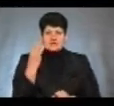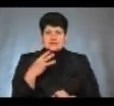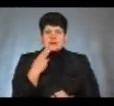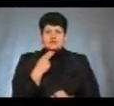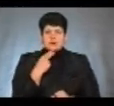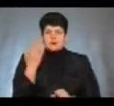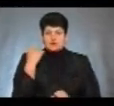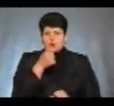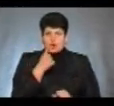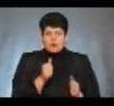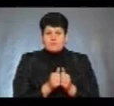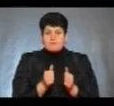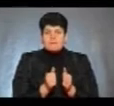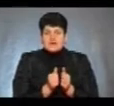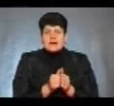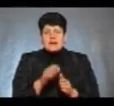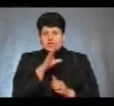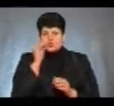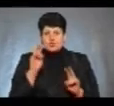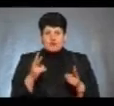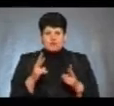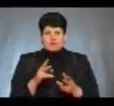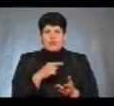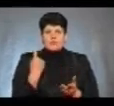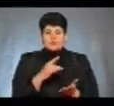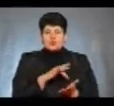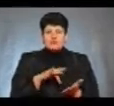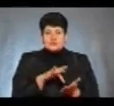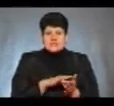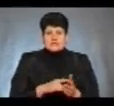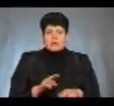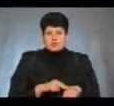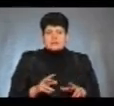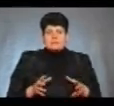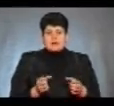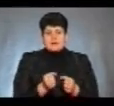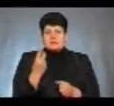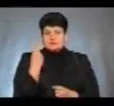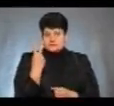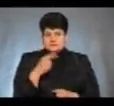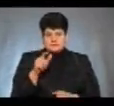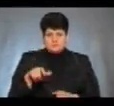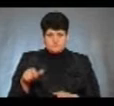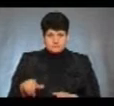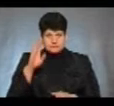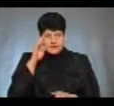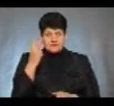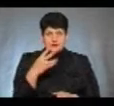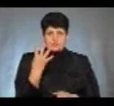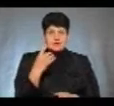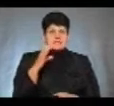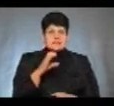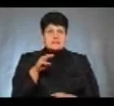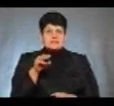минулого року біля нічного клубу «Алюр» в обласному центрі. Поліція затримала 2 підозрюваних у скоєнні злочину – 24-річного